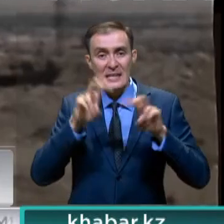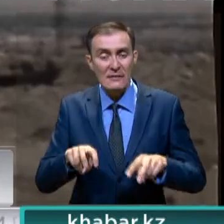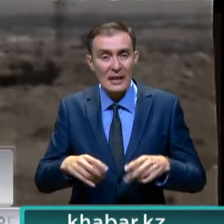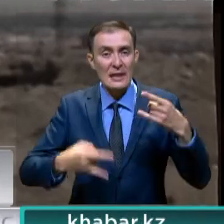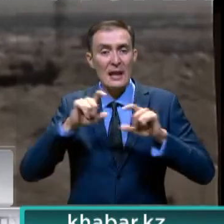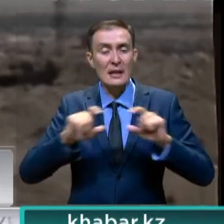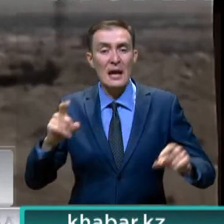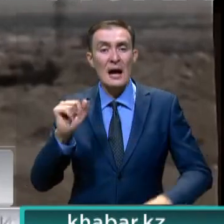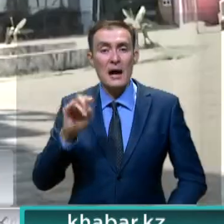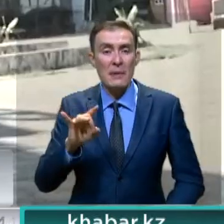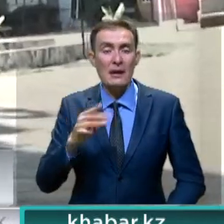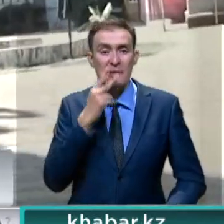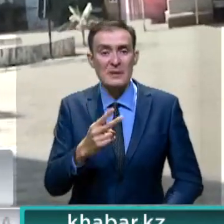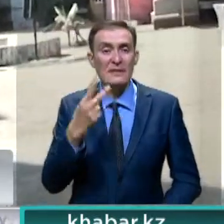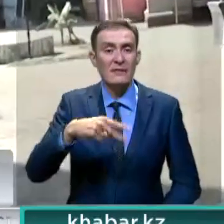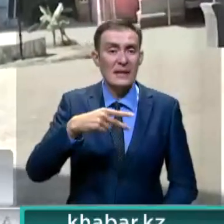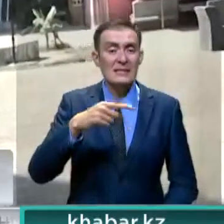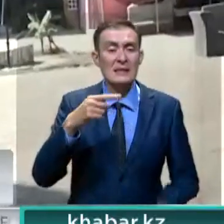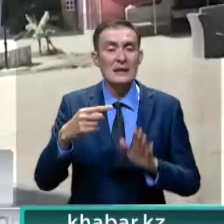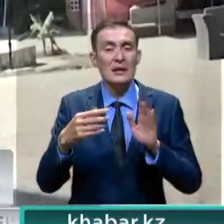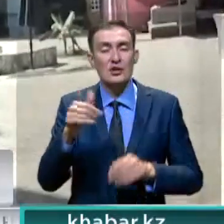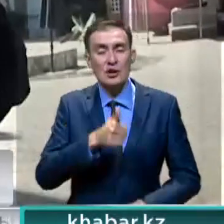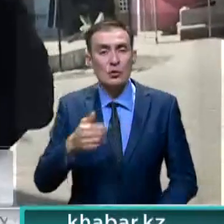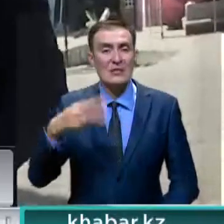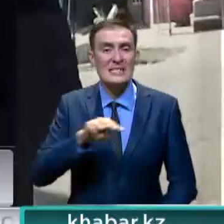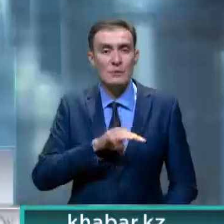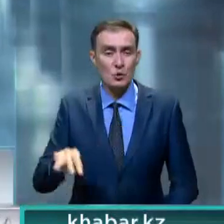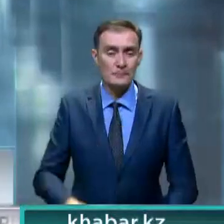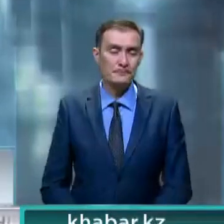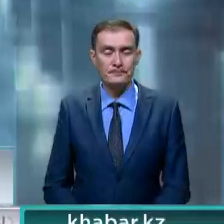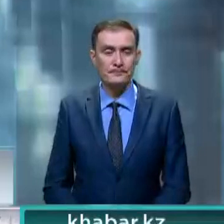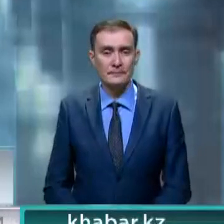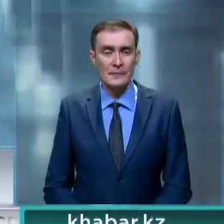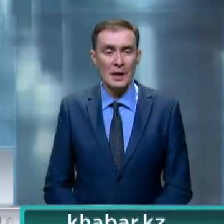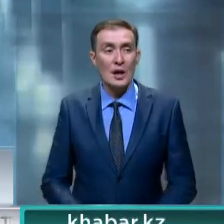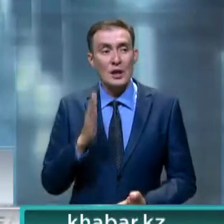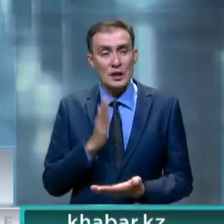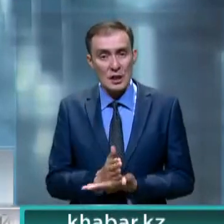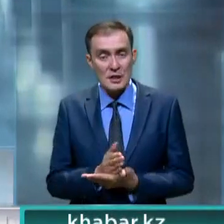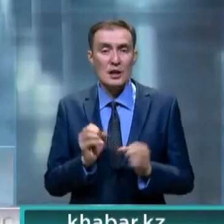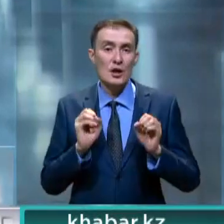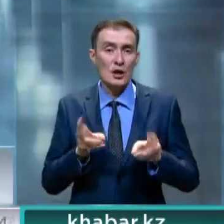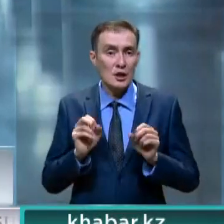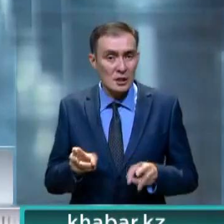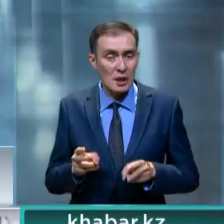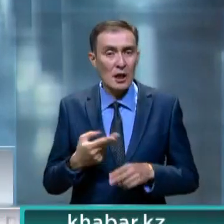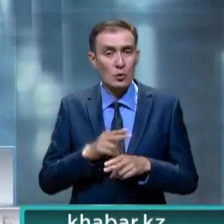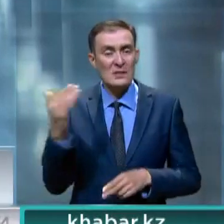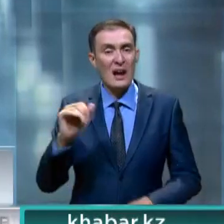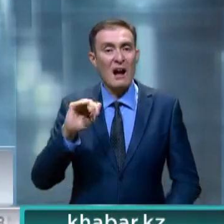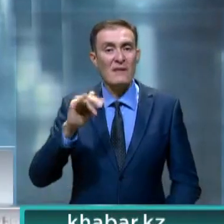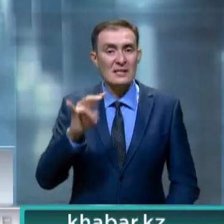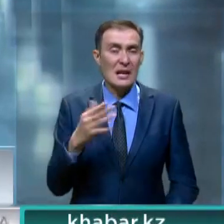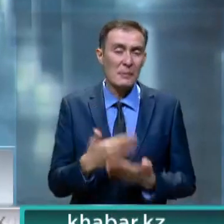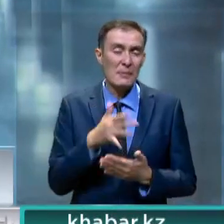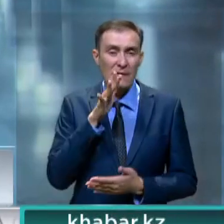расследований» на телеканале «Хабар». Не пропустите в 20:30. определенно есть риски, идущие из Афганистана,